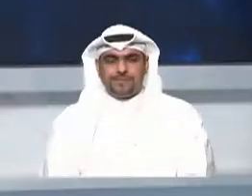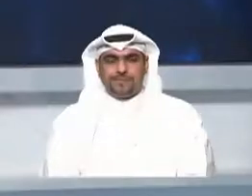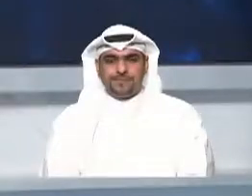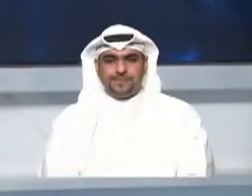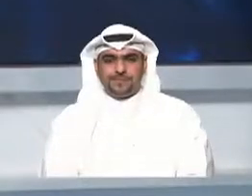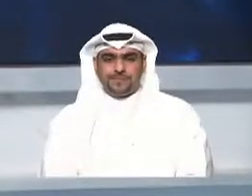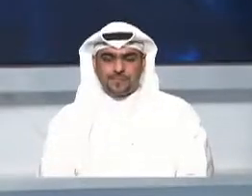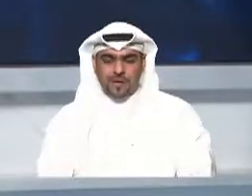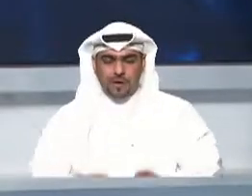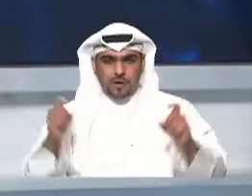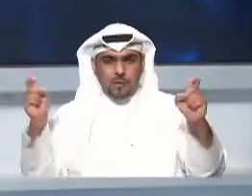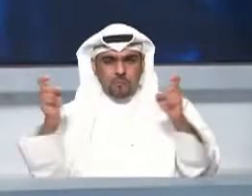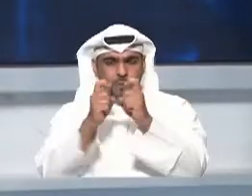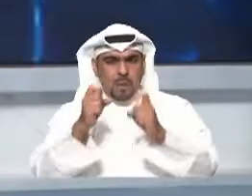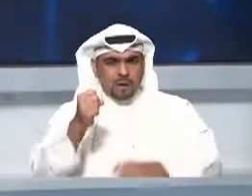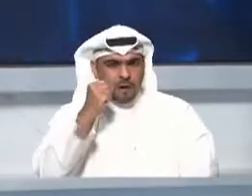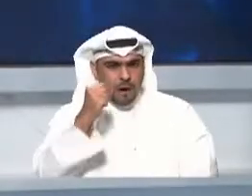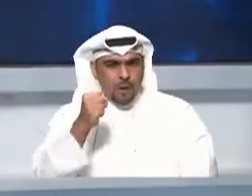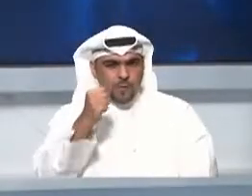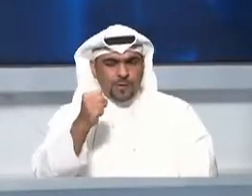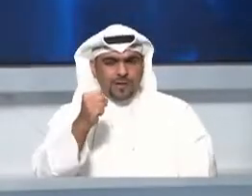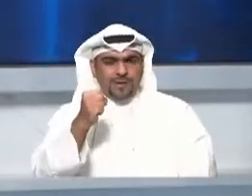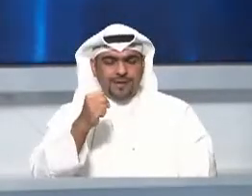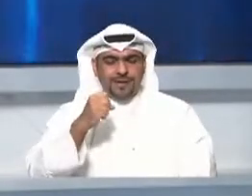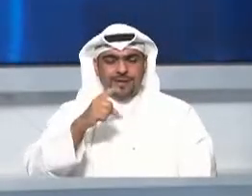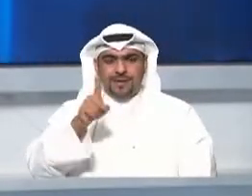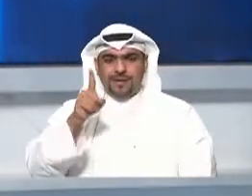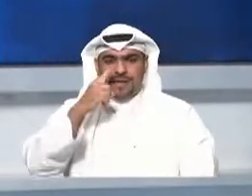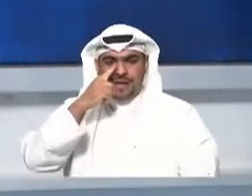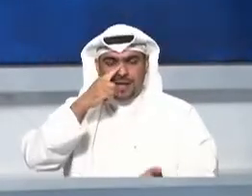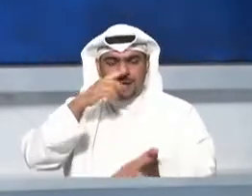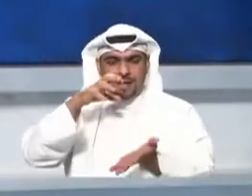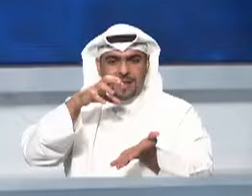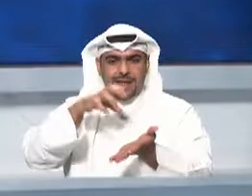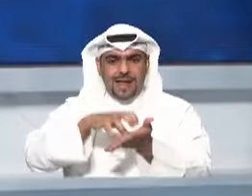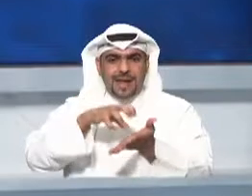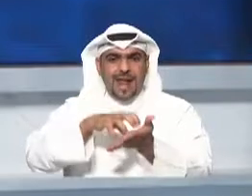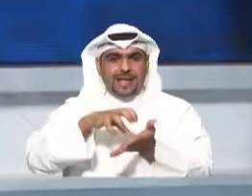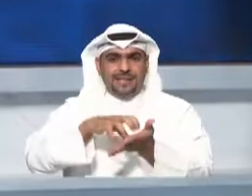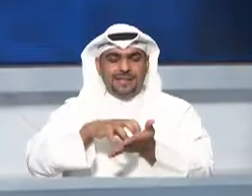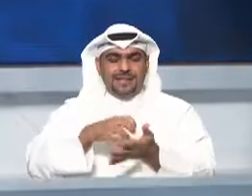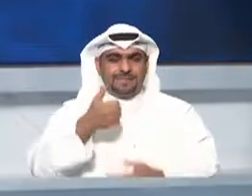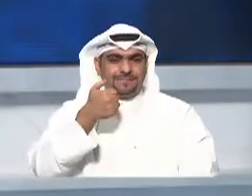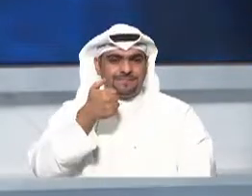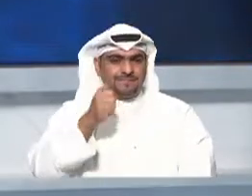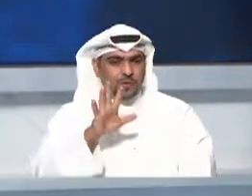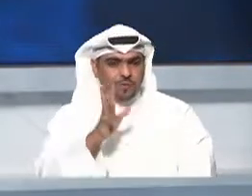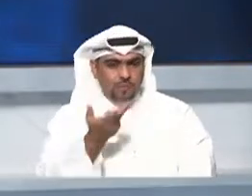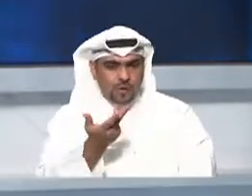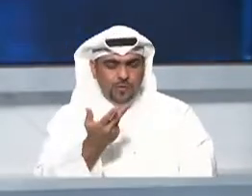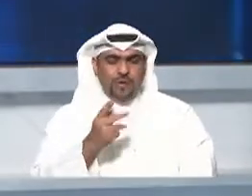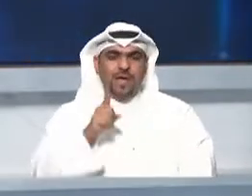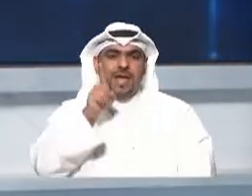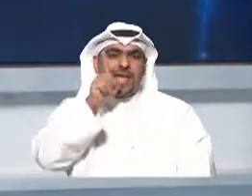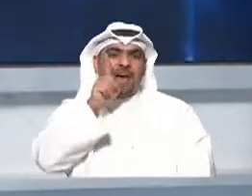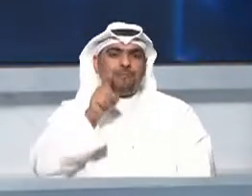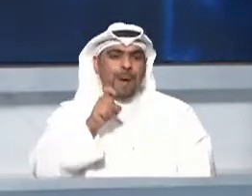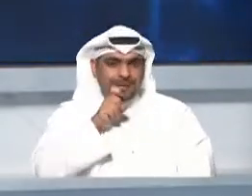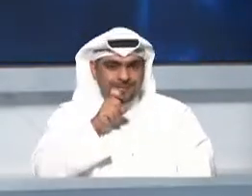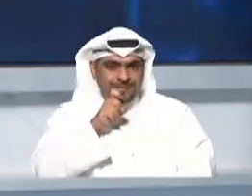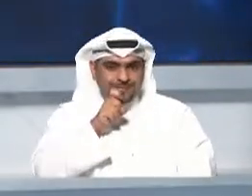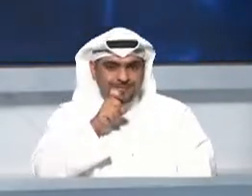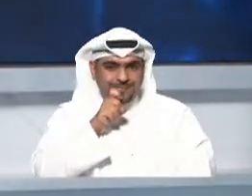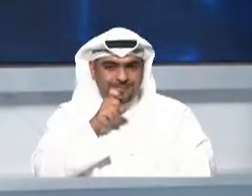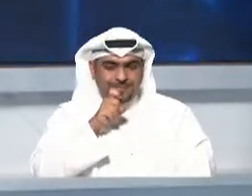مباراة مثيرة تناوب خلالها الفريقان التقدم في النتيجة على مراحل، تمكن كابما من حسم